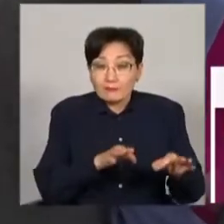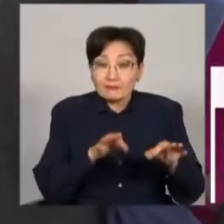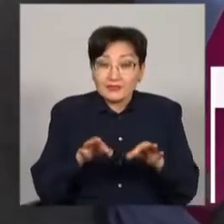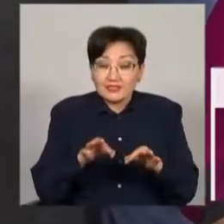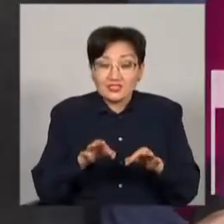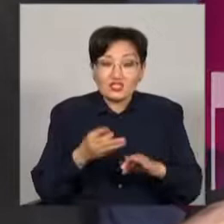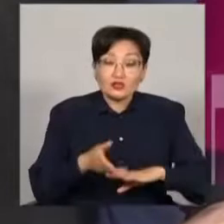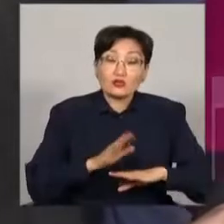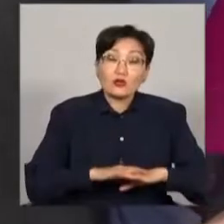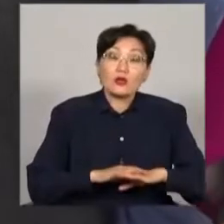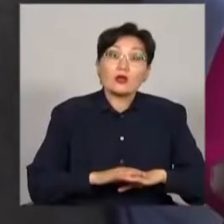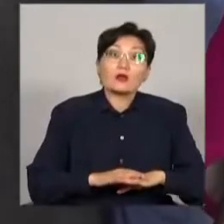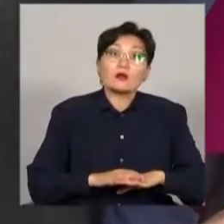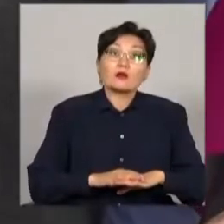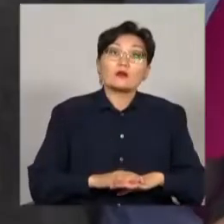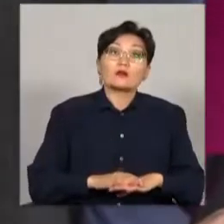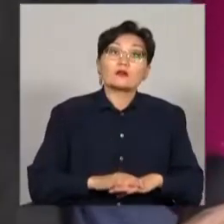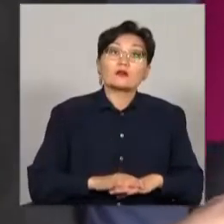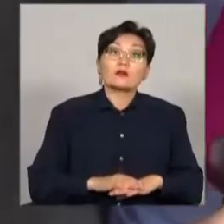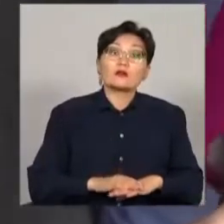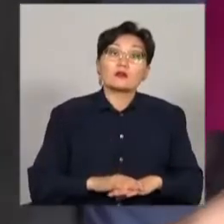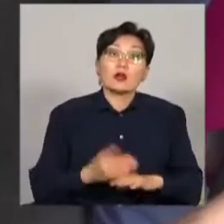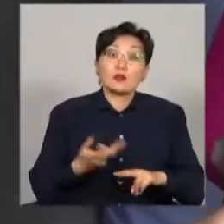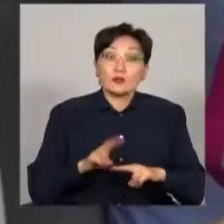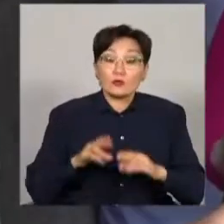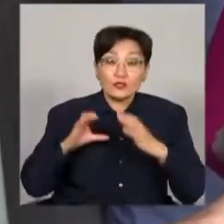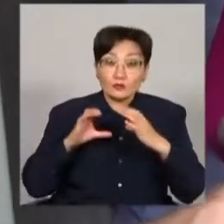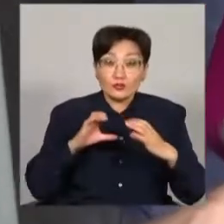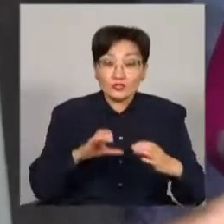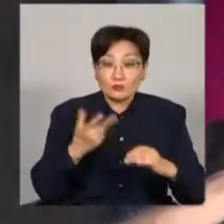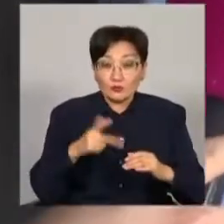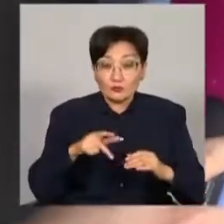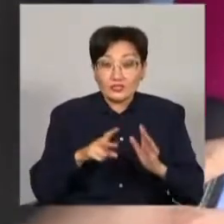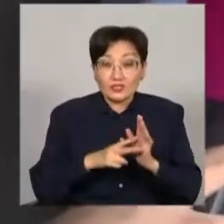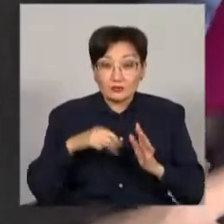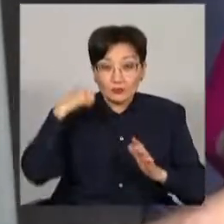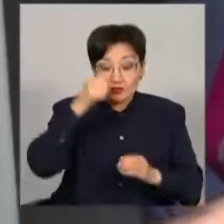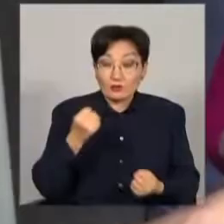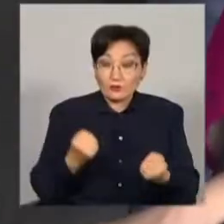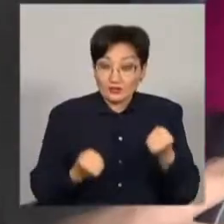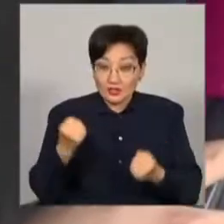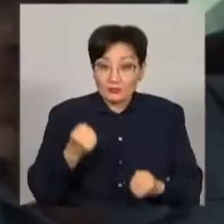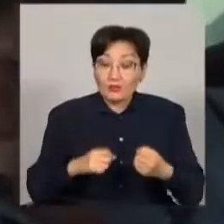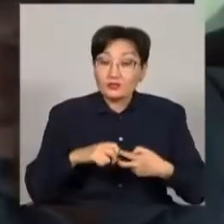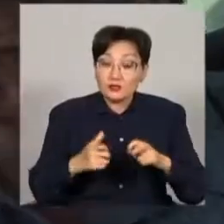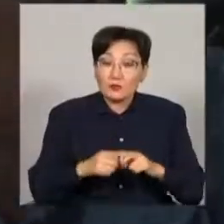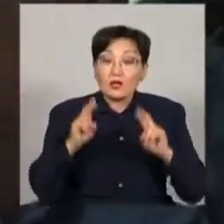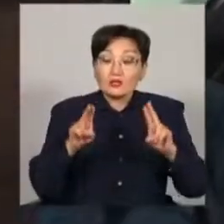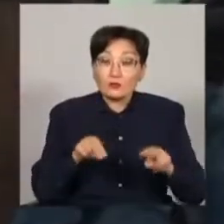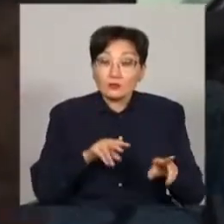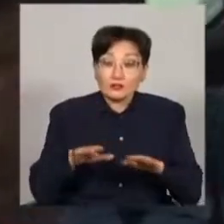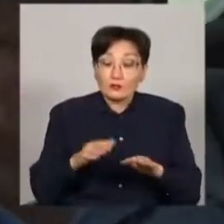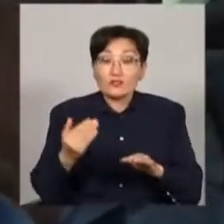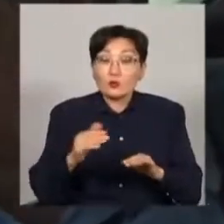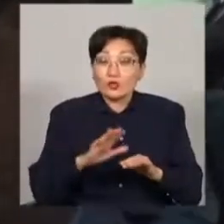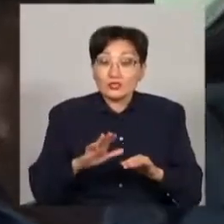қиналамыз. Біздің не жетпейді та штанга. Ал бұл қоғамдық көлікті 37 жыл айдаған жүргізушінің жанайқайы. Ереже сақтамағандар оған